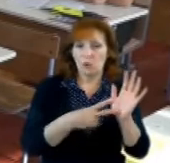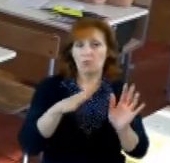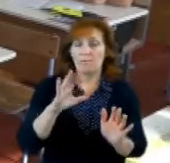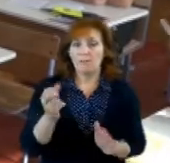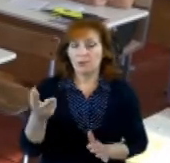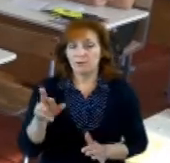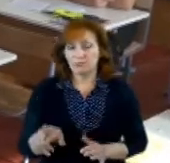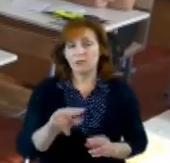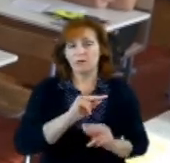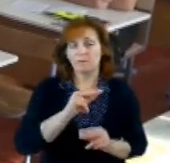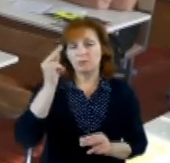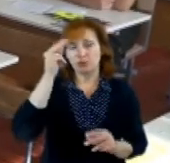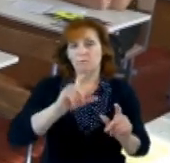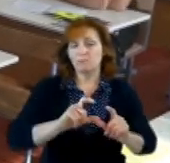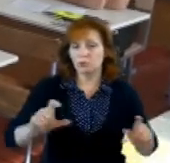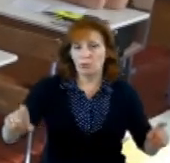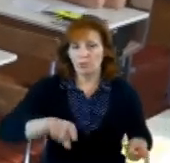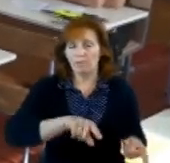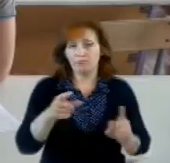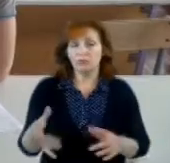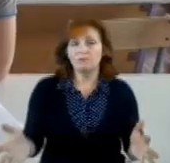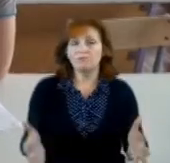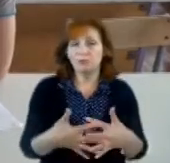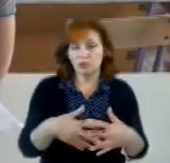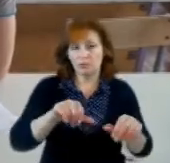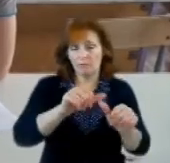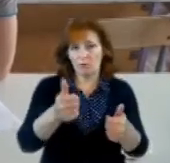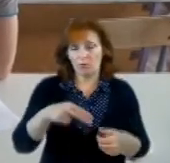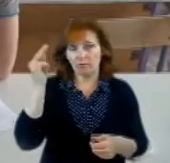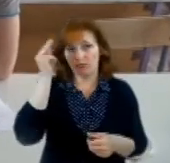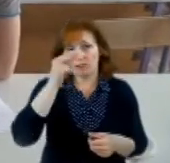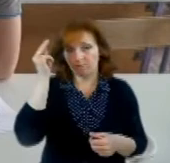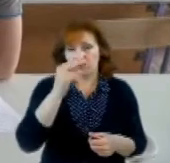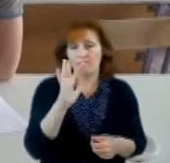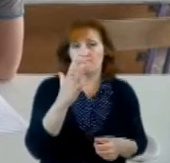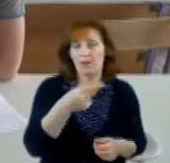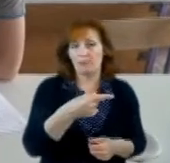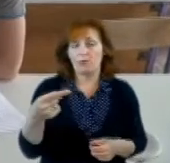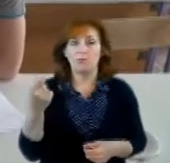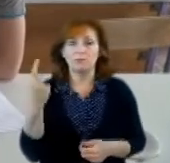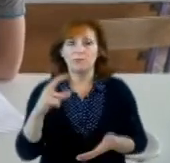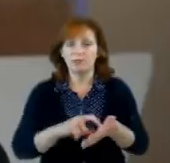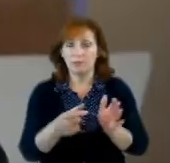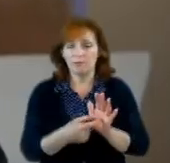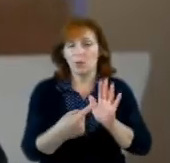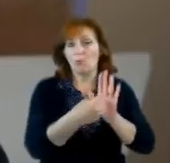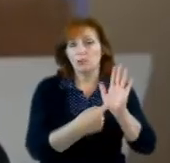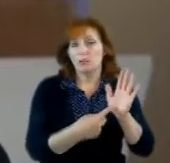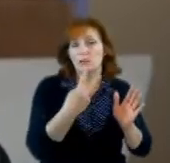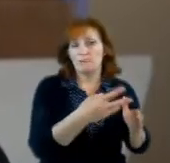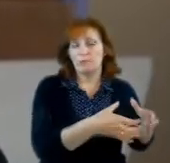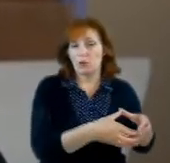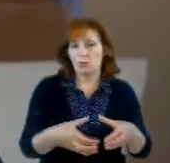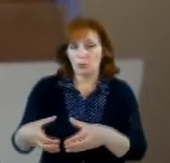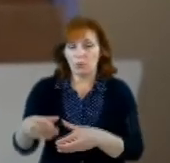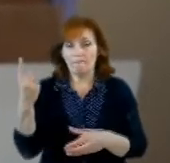школи перейшли на змішану форму навчання, а саме 5 та 11 класи. Класи поділили на дві групи. Перша половина